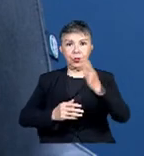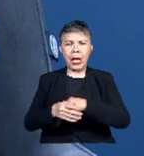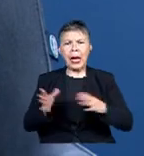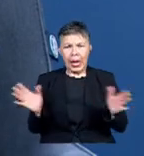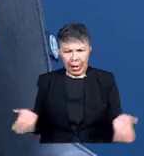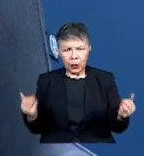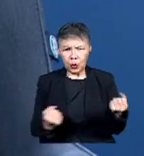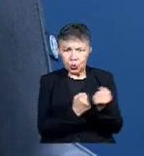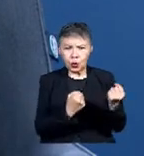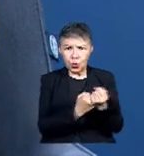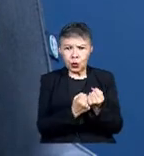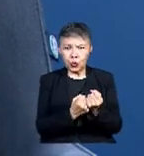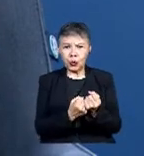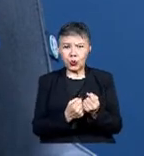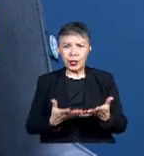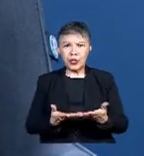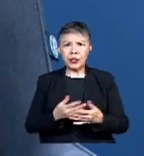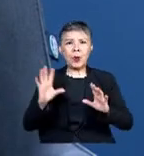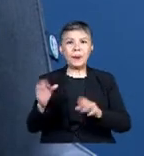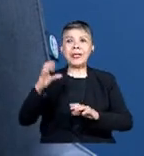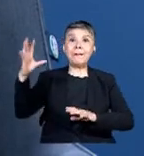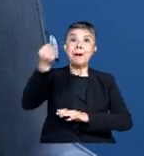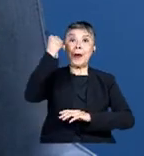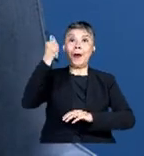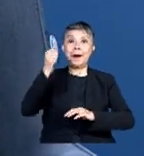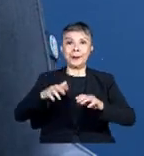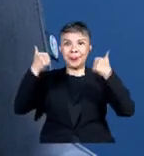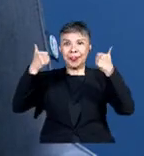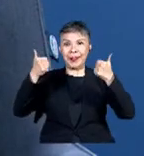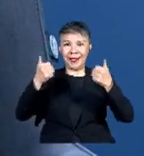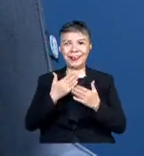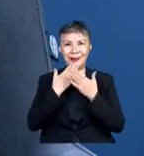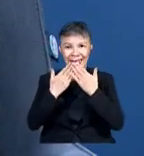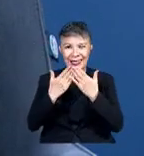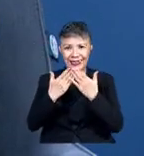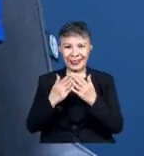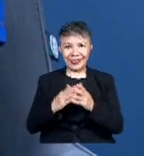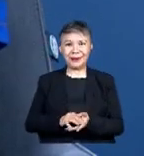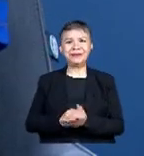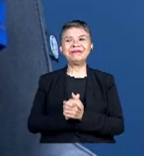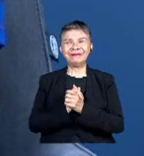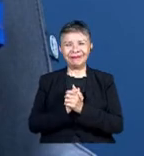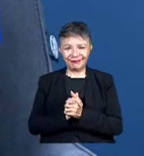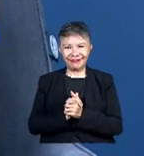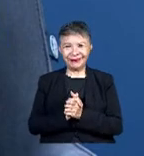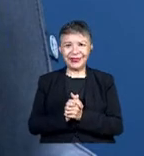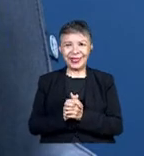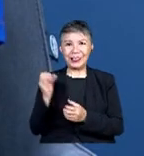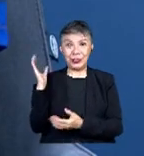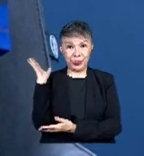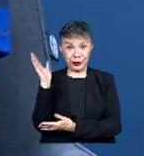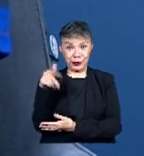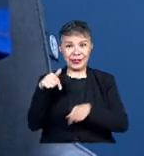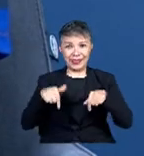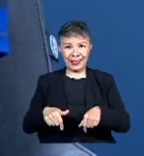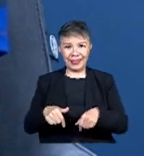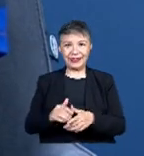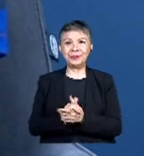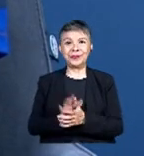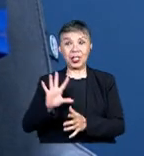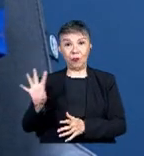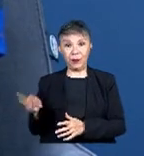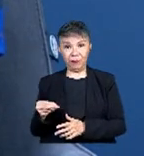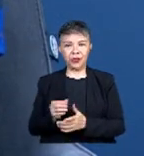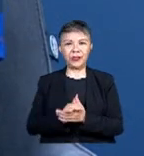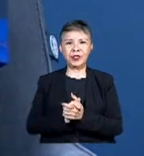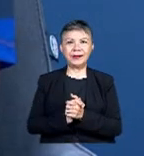Dukung terus kontingen Anda agar mampu meraih prestasi tertingginya. Terima kasih atas kehadiran para narasumber di forum Merdeka Barat